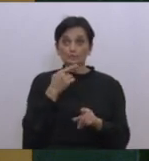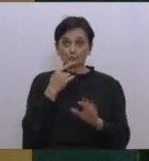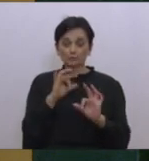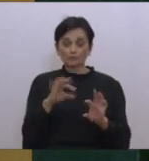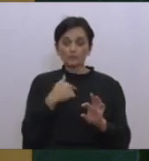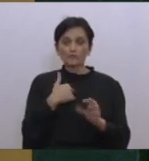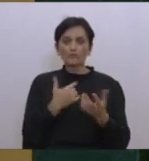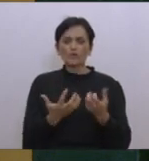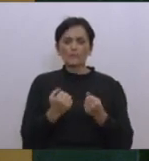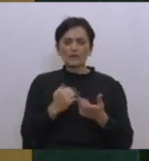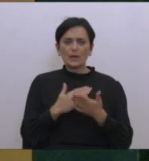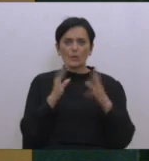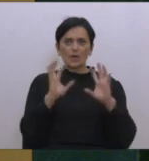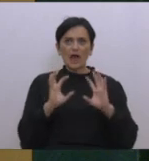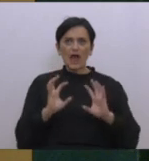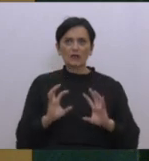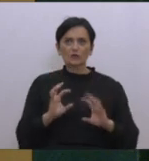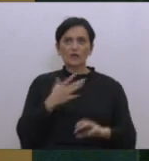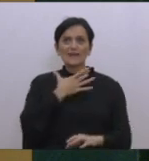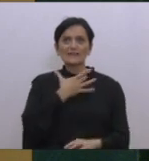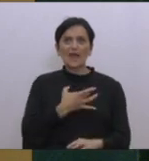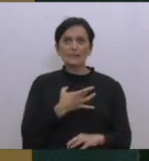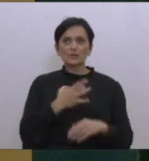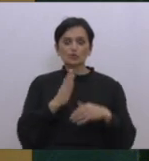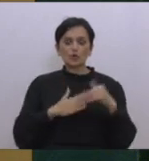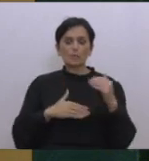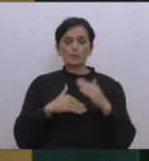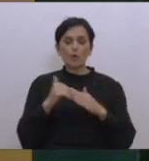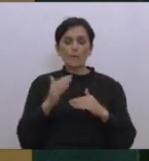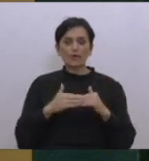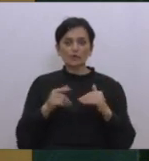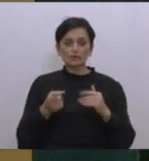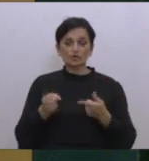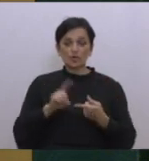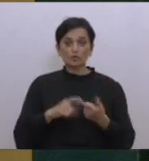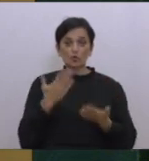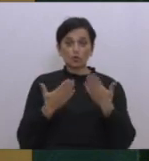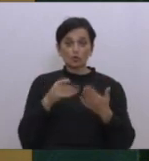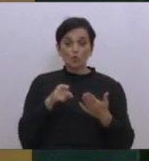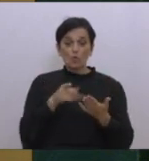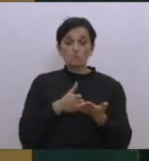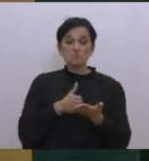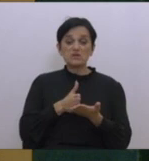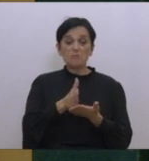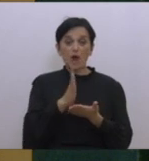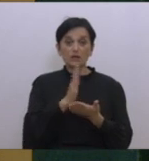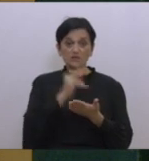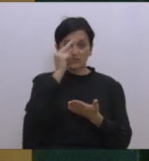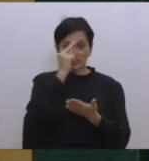chven miqebuli gvaqs kanoni deficituri profesiebis shesakheb da tu am mimartulebit ari